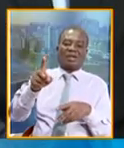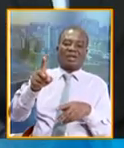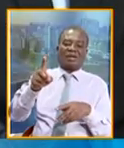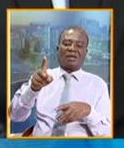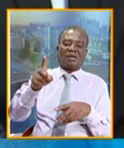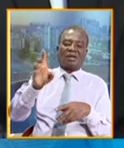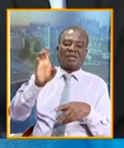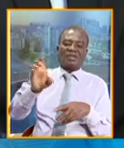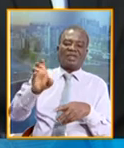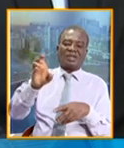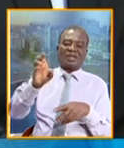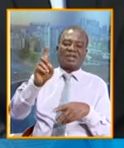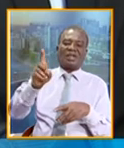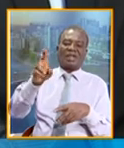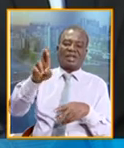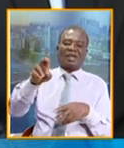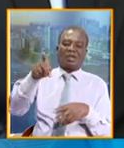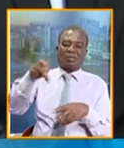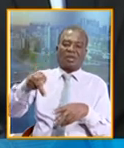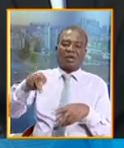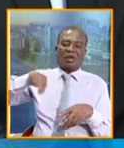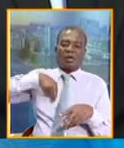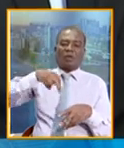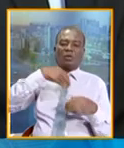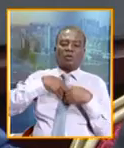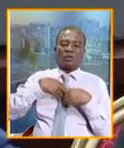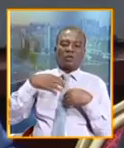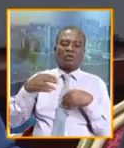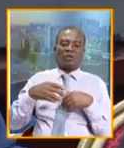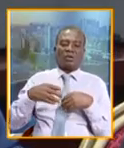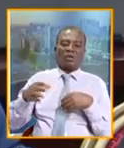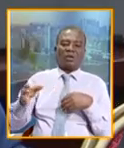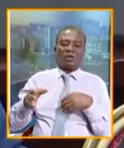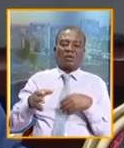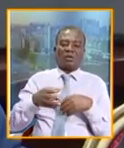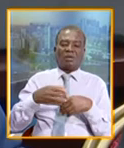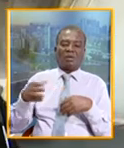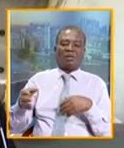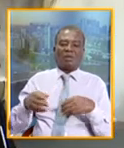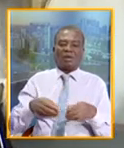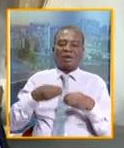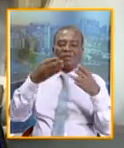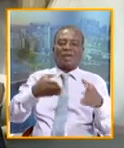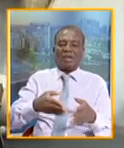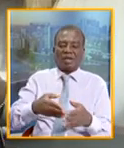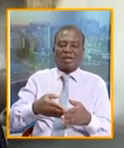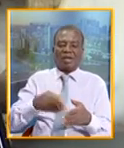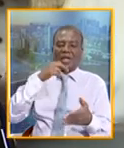le CDRP nous ont donc saisis par courrier.